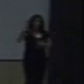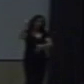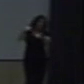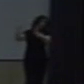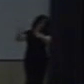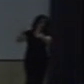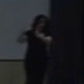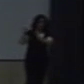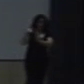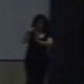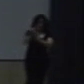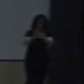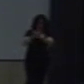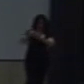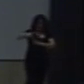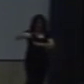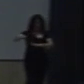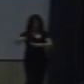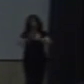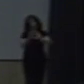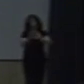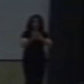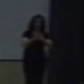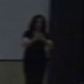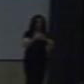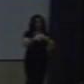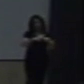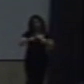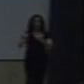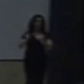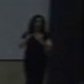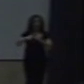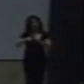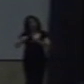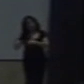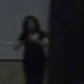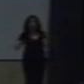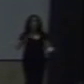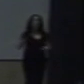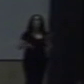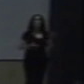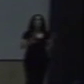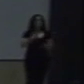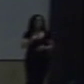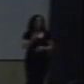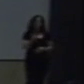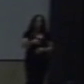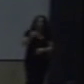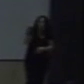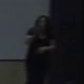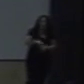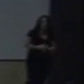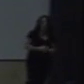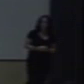o si no digués apologia, sortia molt als mitjans lo de la generació Nini, em vaig indignar molt perquè